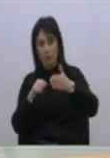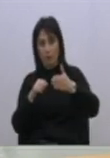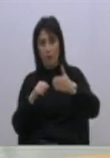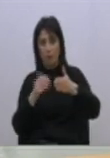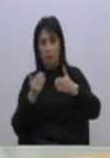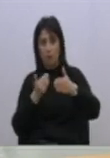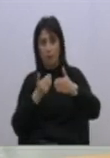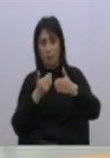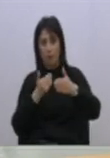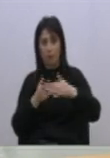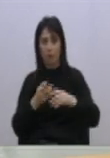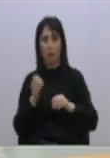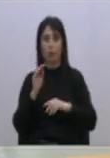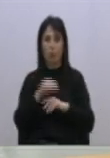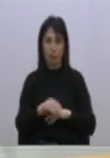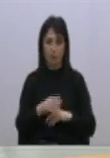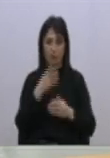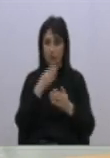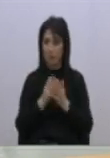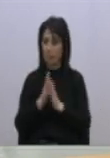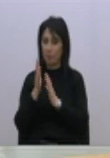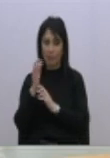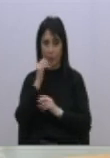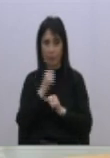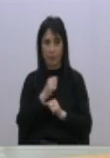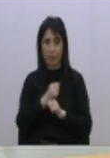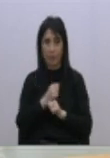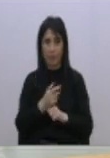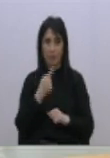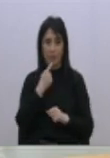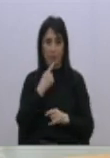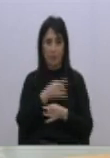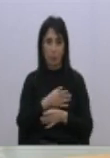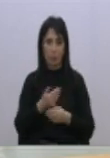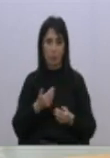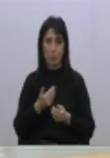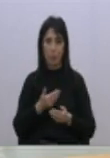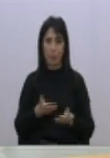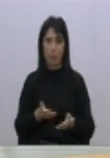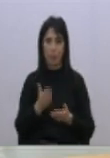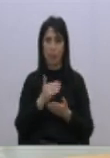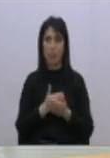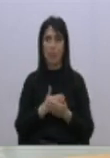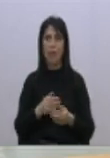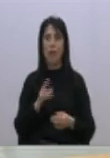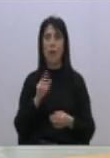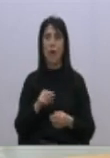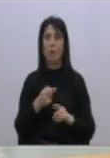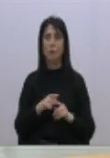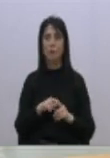ფონზე უწევთ მათ თავის გატანა, და მეორეს ხრევ იმ სიდუხჭირეში, რომელიც მათ შორის ოკუპაციის შედეგებით არის დადგენილი, და